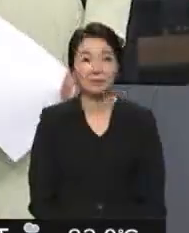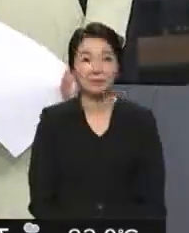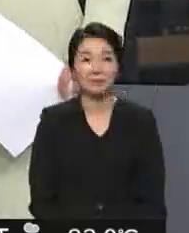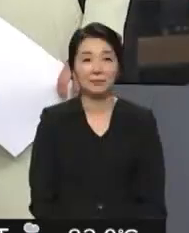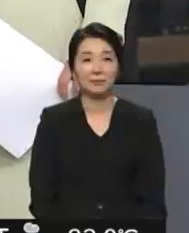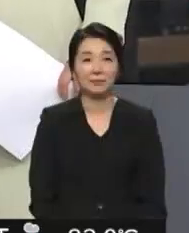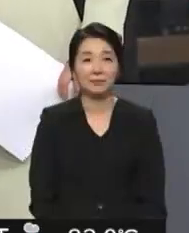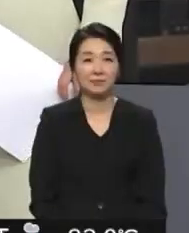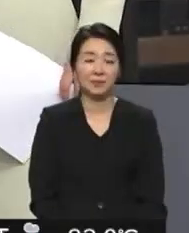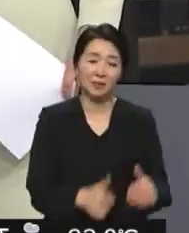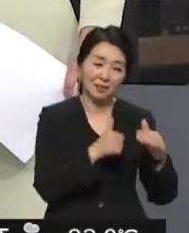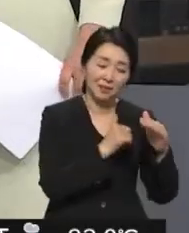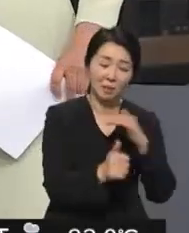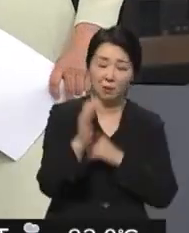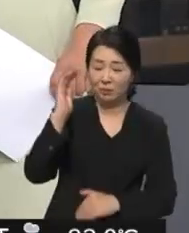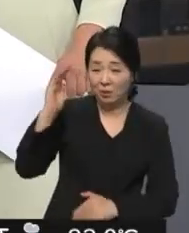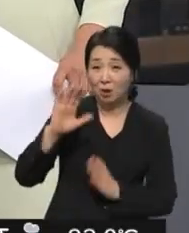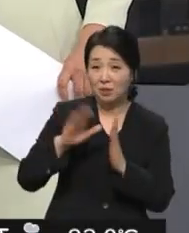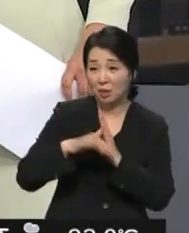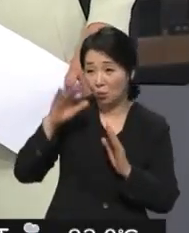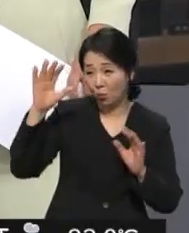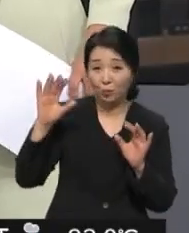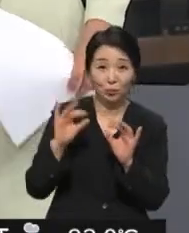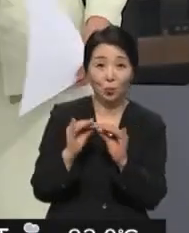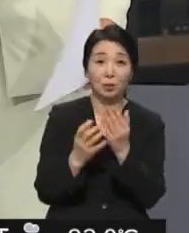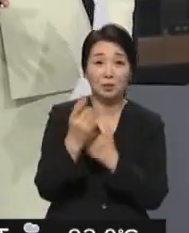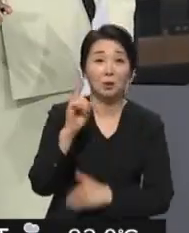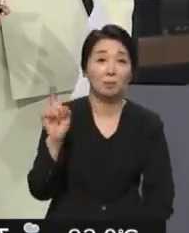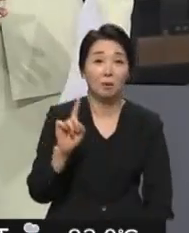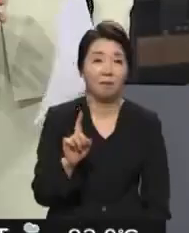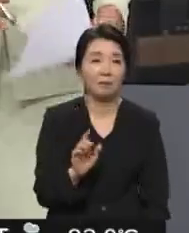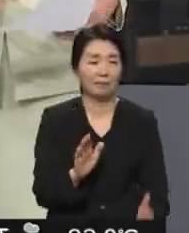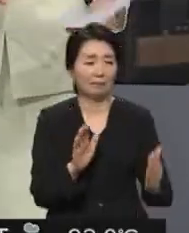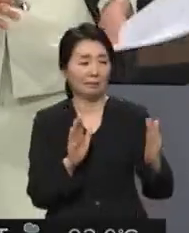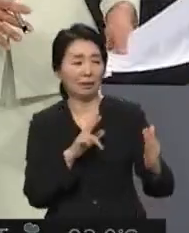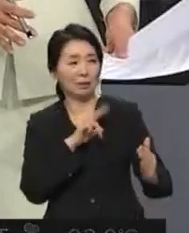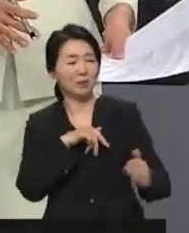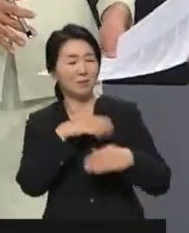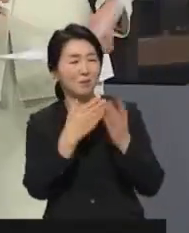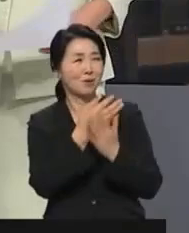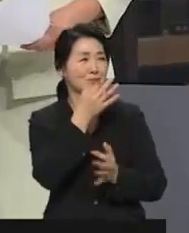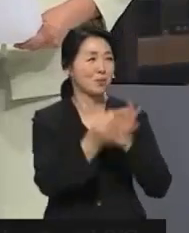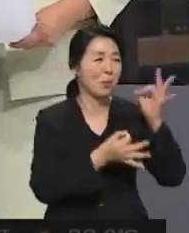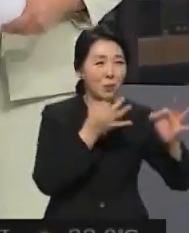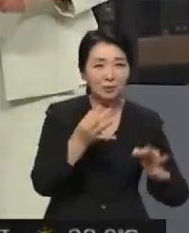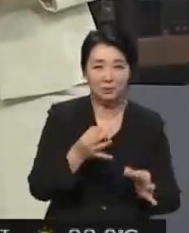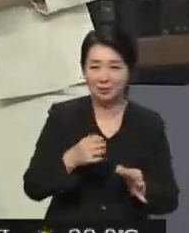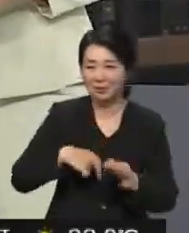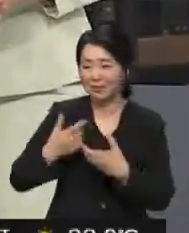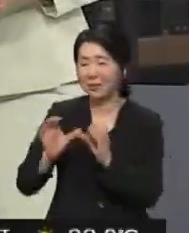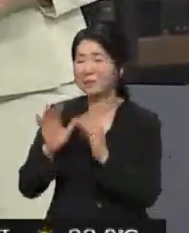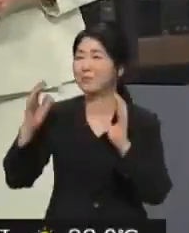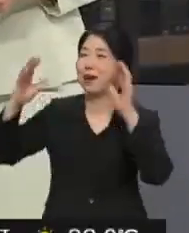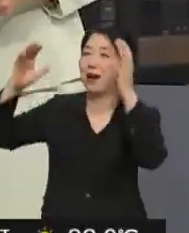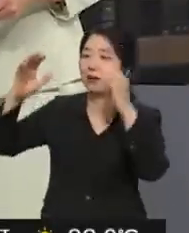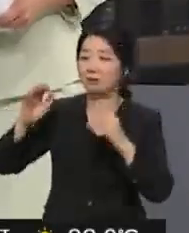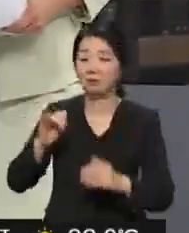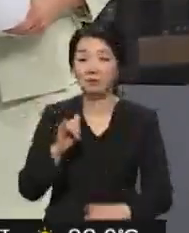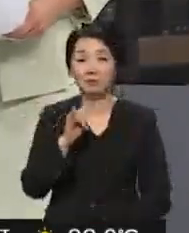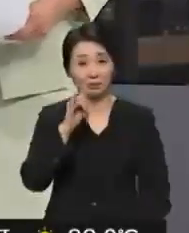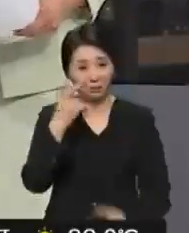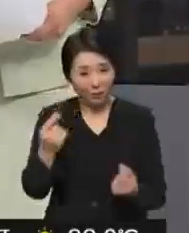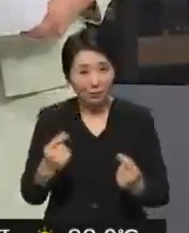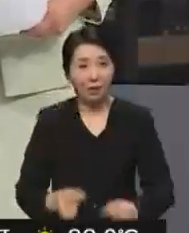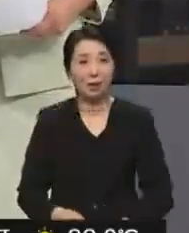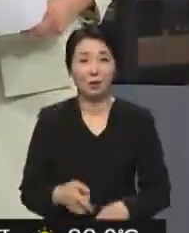네, 당대표들의 연설에 공통점도 있었습니다. 상대당 의원들은 고성을 지르고요. 자당 의원들은 박수를 쳤다는